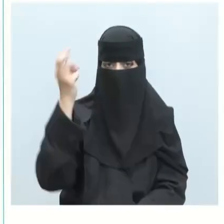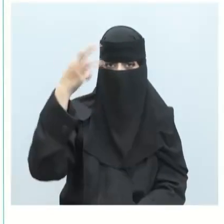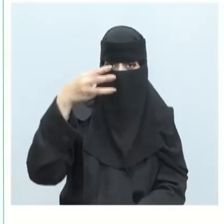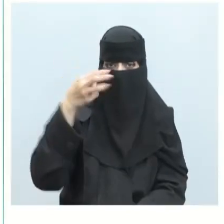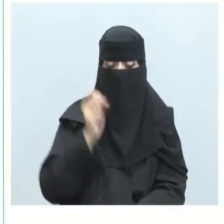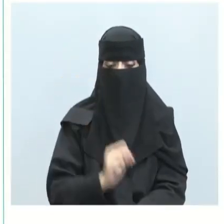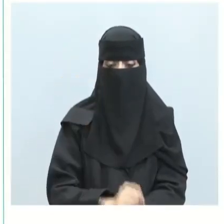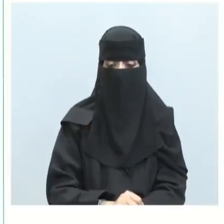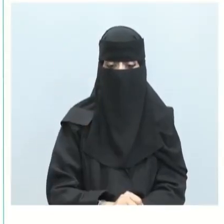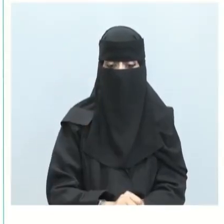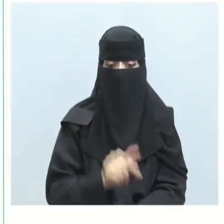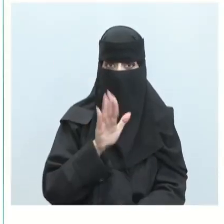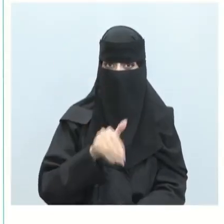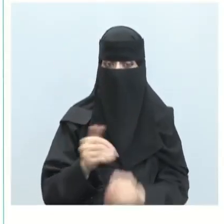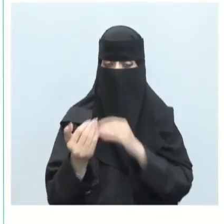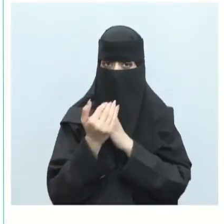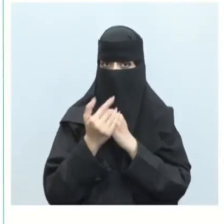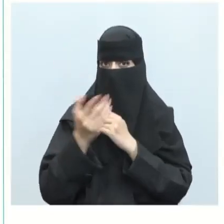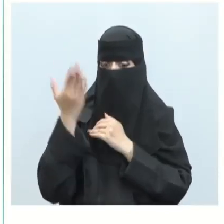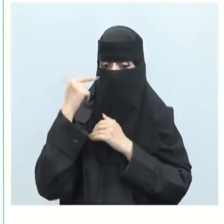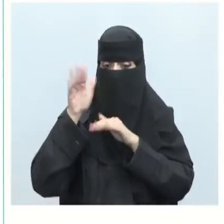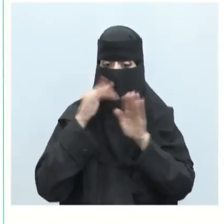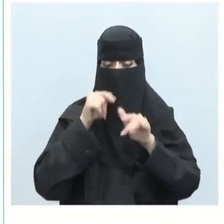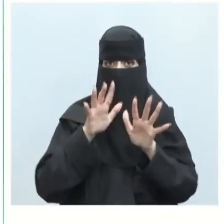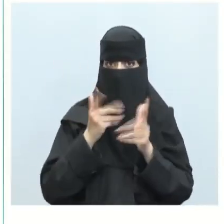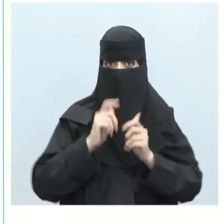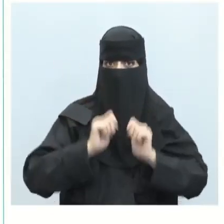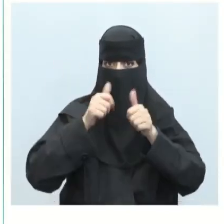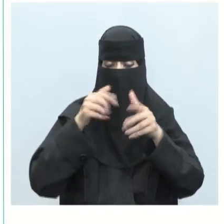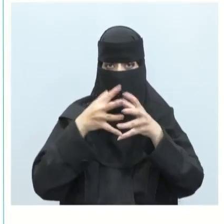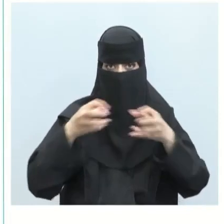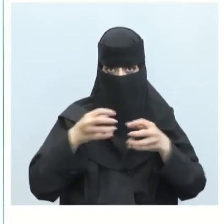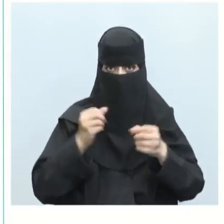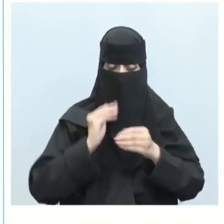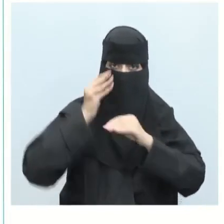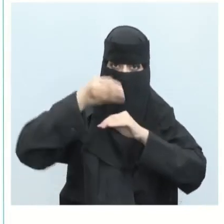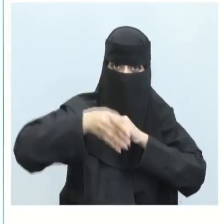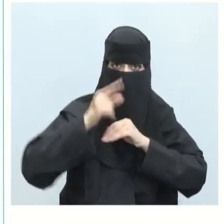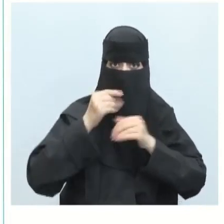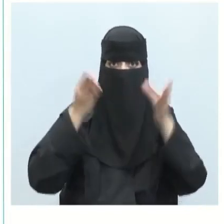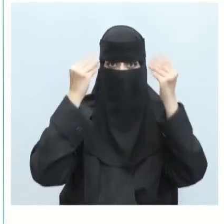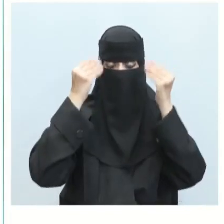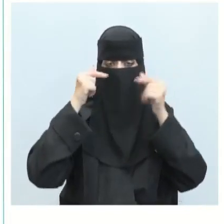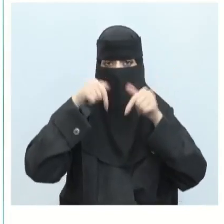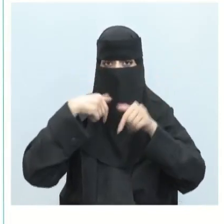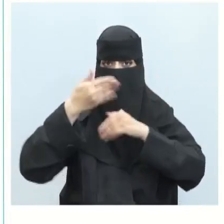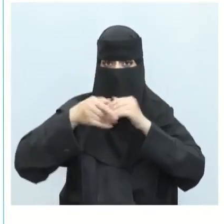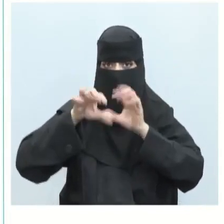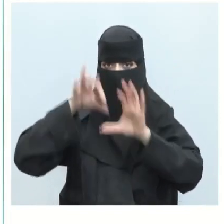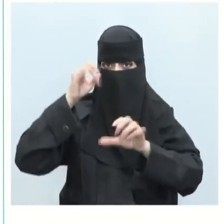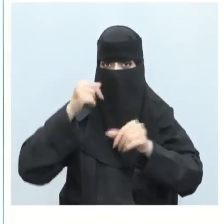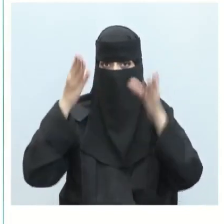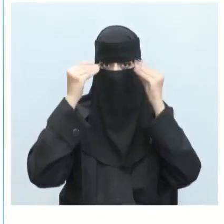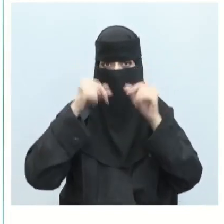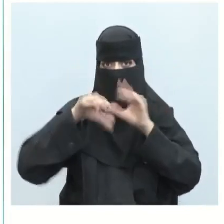32 ايضا تعلمنا في الدرس السابق كيف نقوم بتحليل تدفق البيانات عن طريق خيار